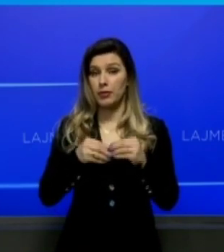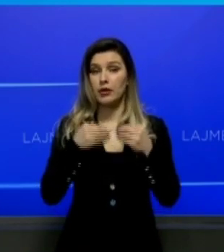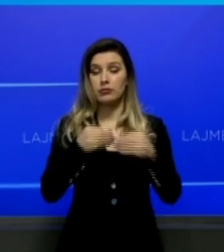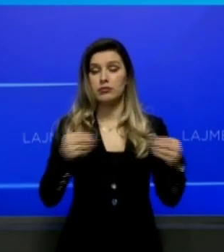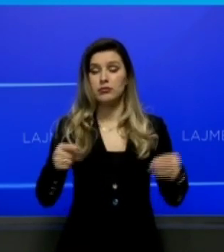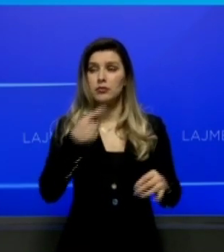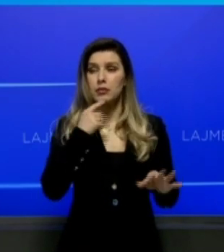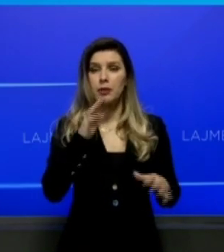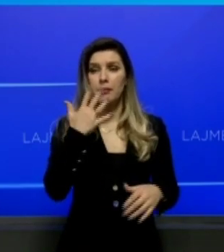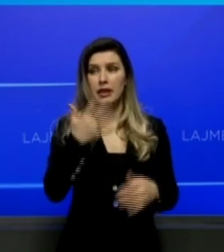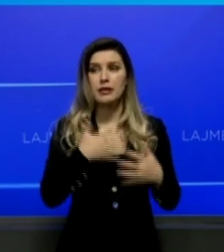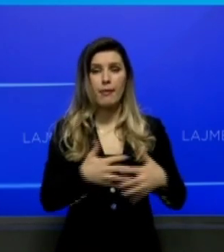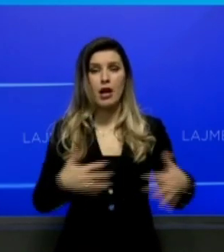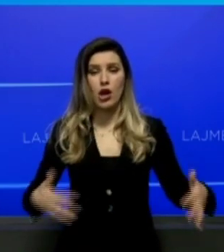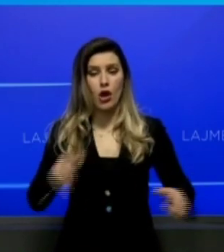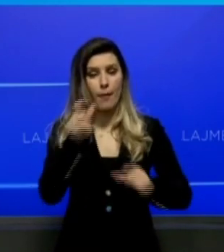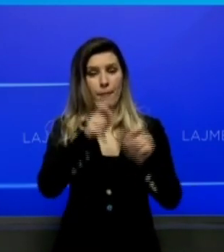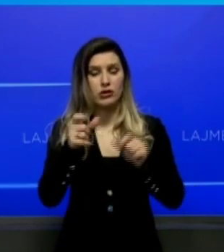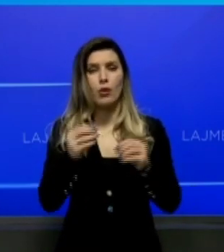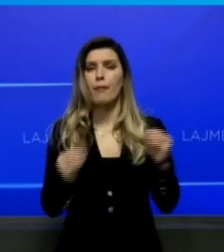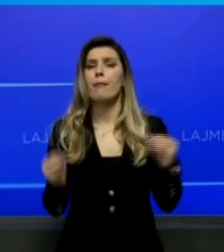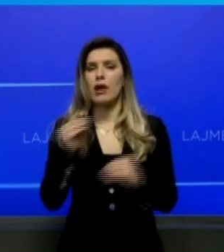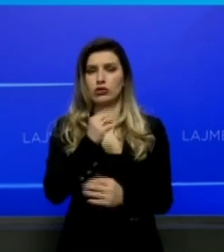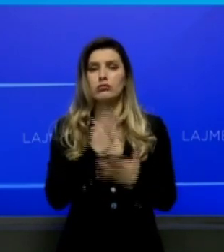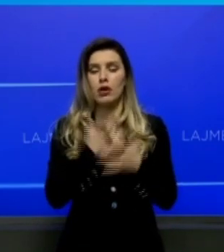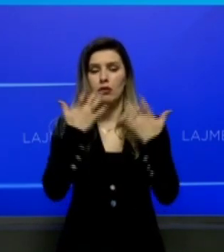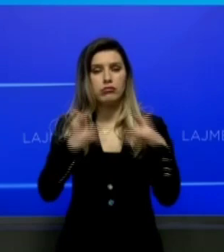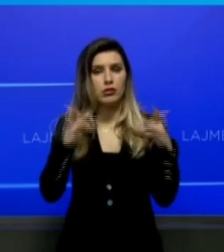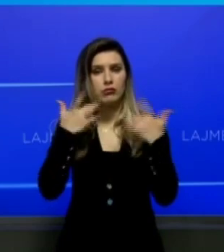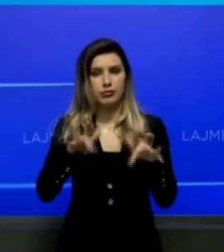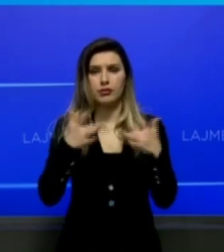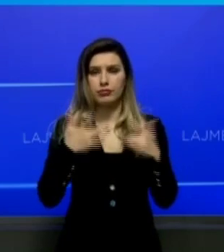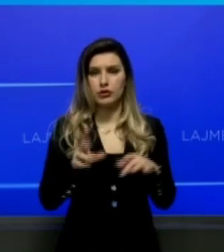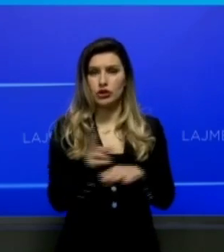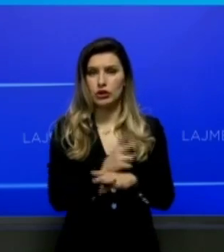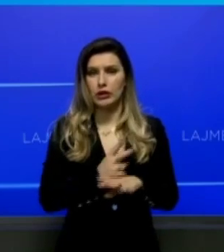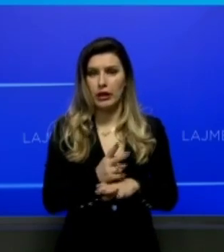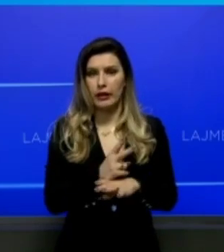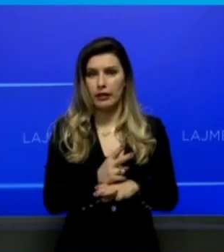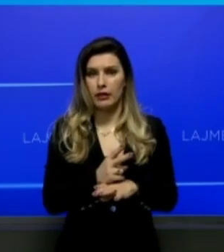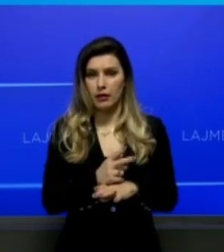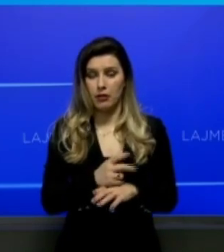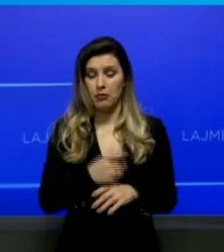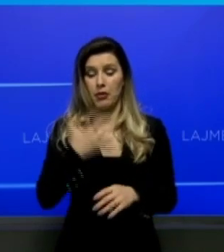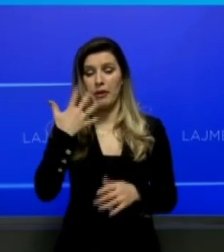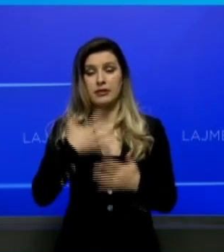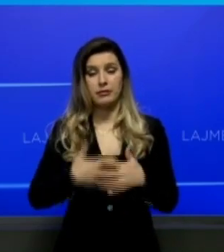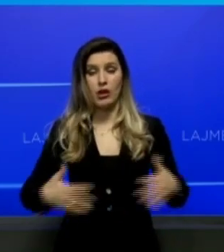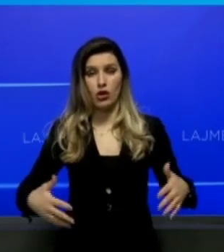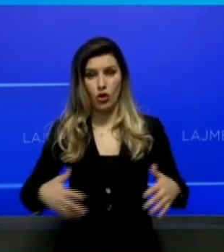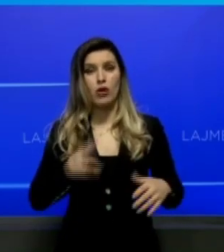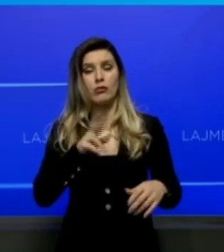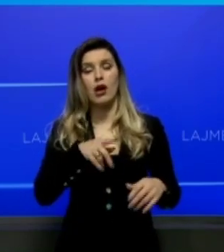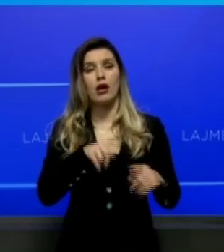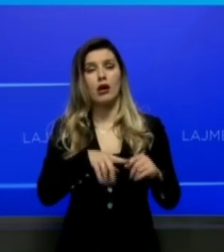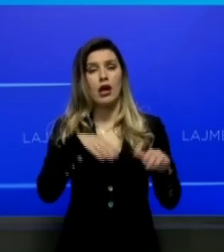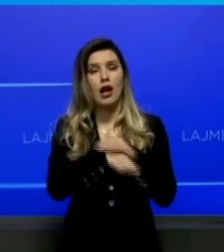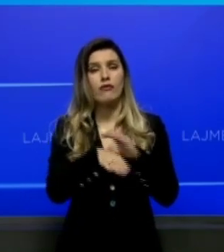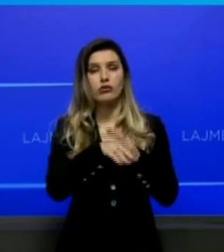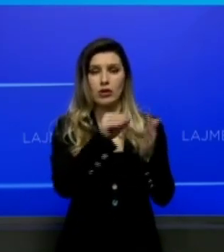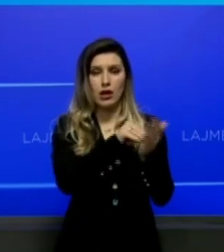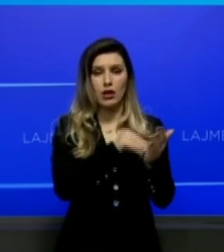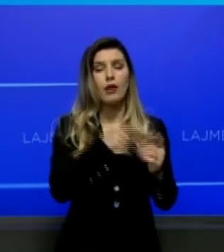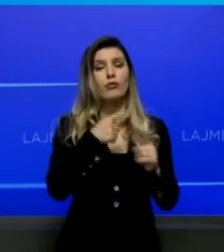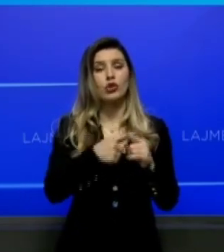se 5 milion njerëz janë larguar nga Ukraina. Përveç 5 milion refugjatëve të regjistruar, të paktën 7 milion njerëz janë zhvendosur